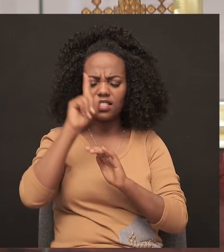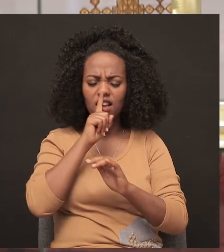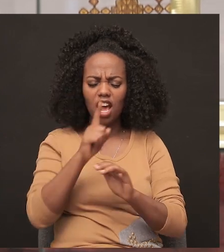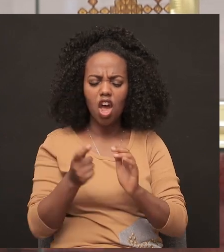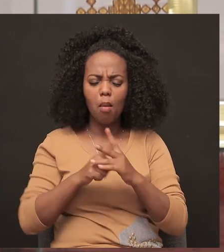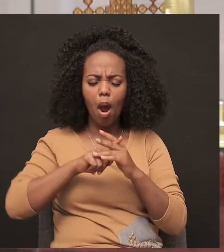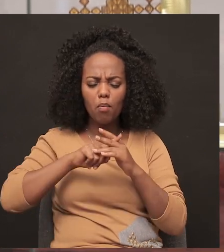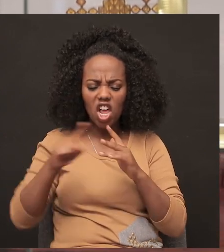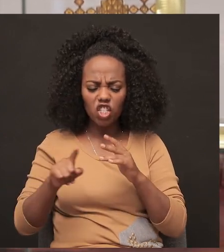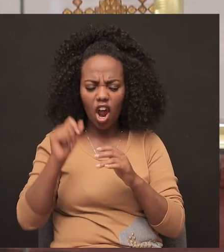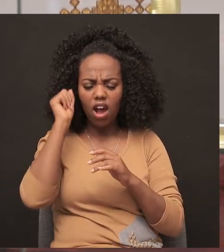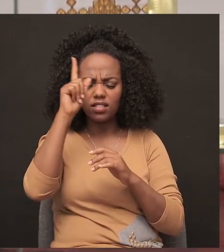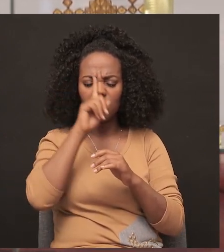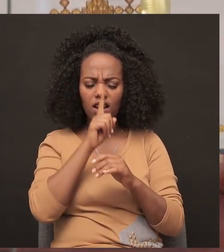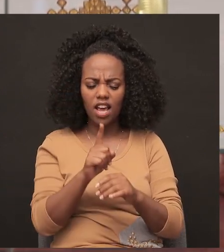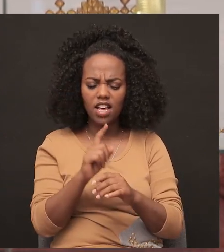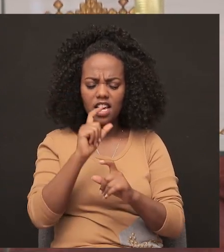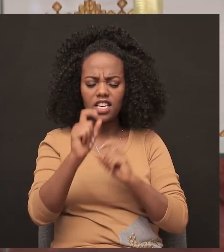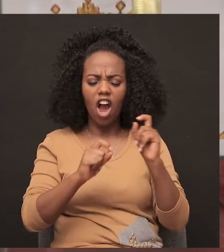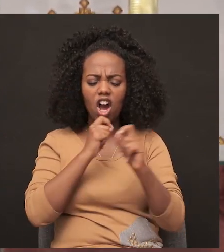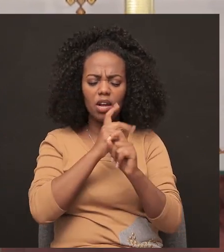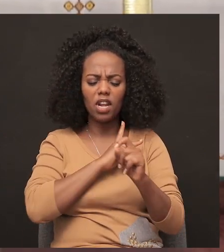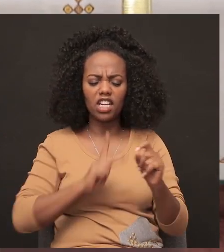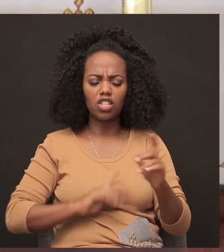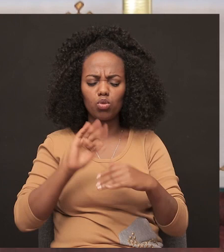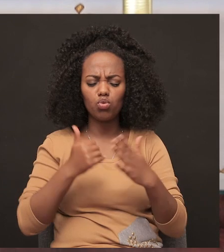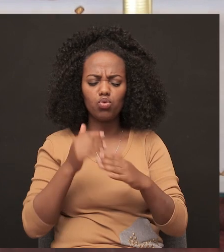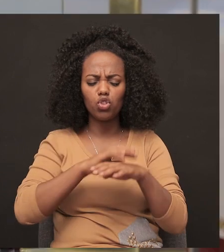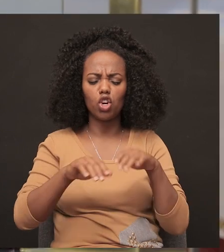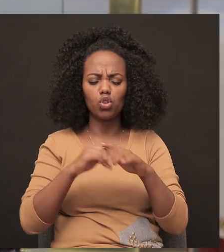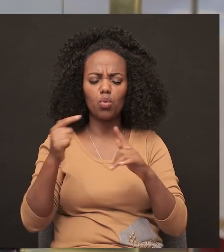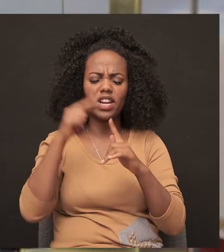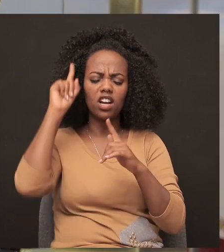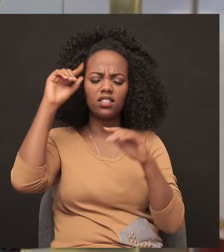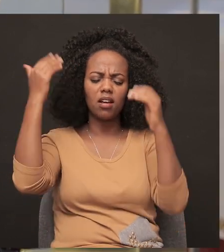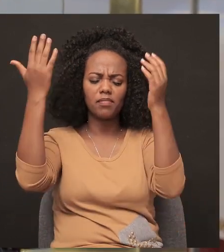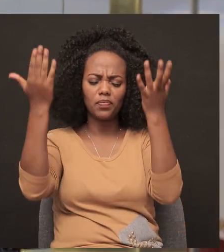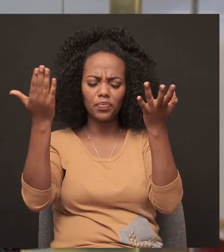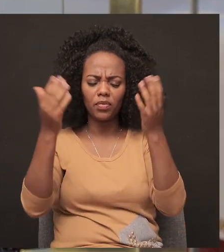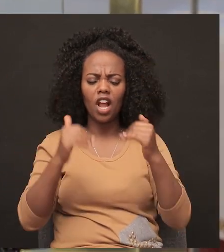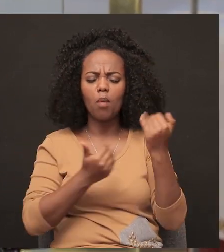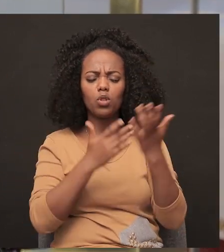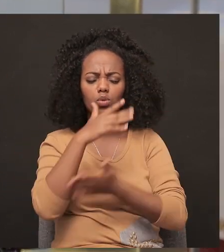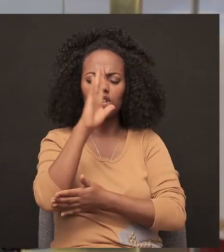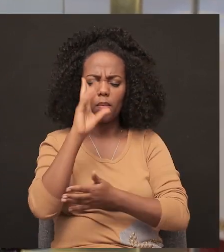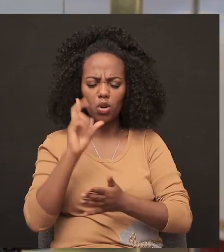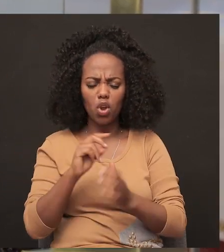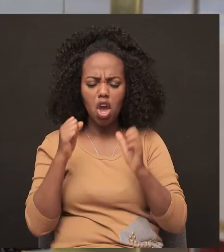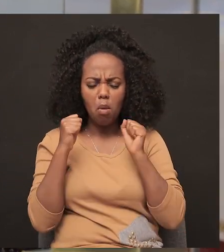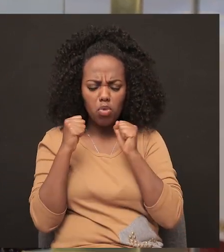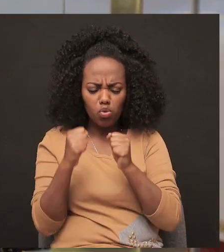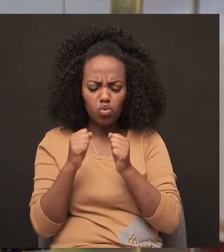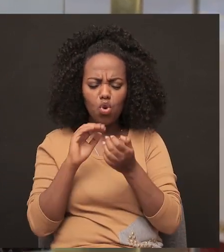ነህ ማምለጫችን አንተ ነህ የዓለም ነገስታት ሁሉ እጃቸውን ወደ አንተ አንስተዋል አቤቱ እግዚአብሔር ሆይ